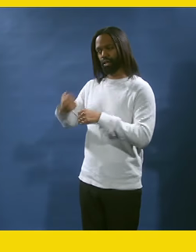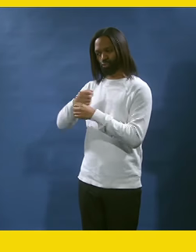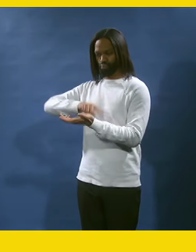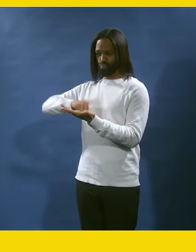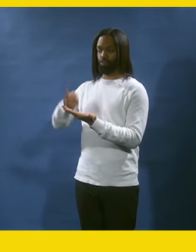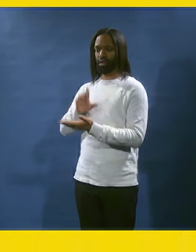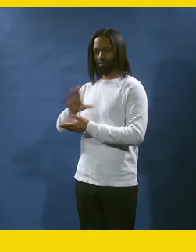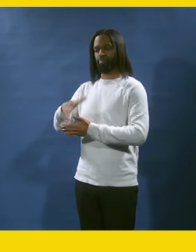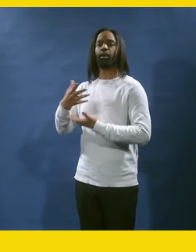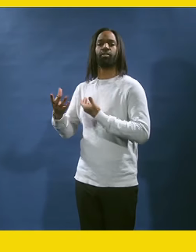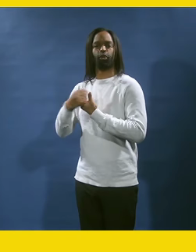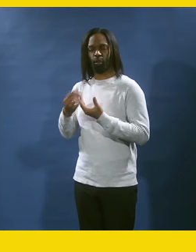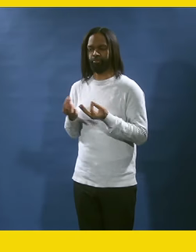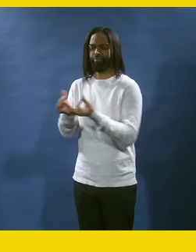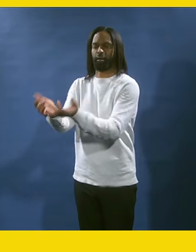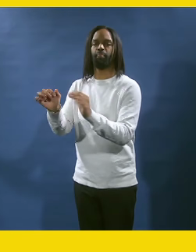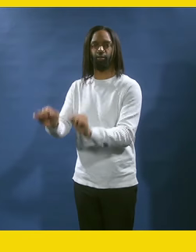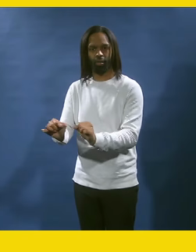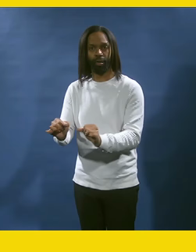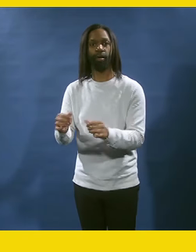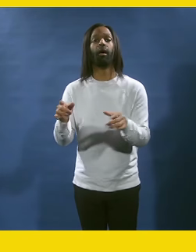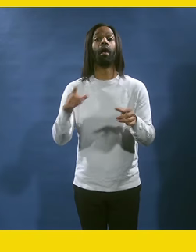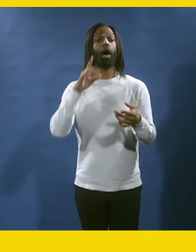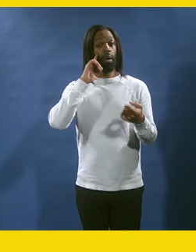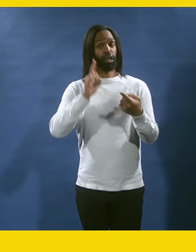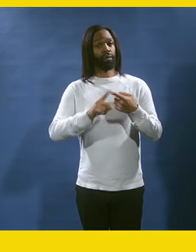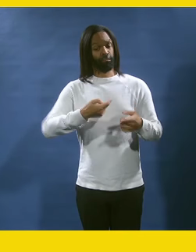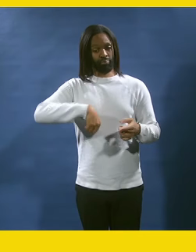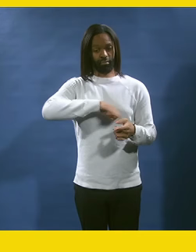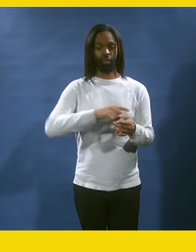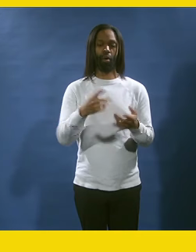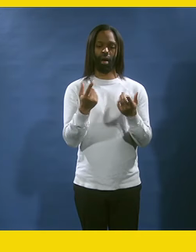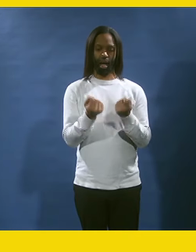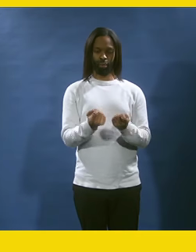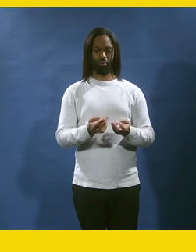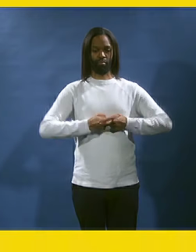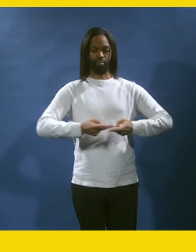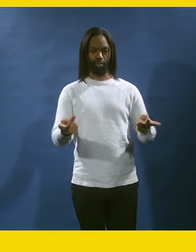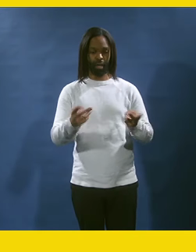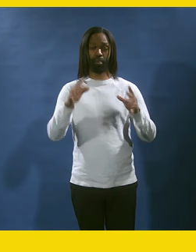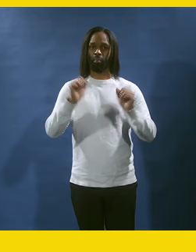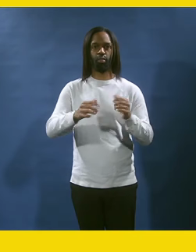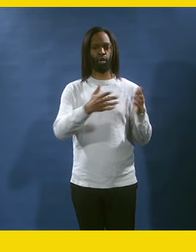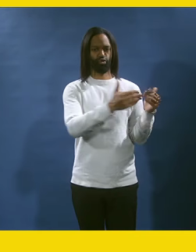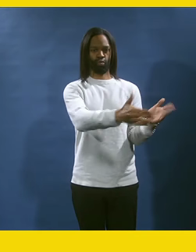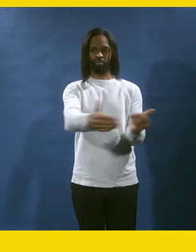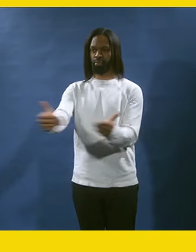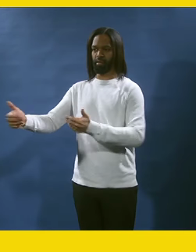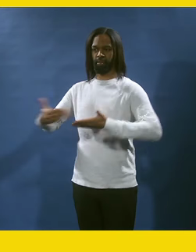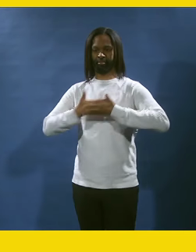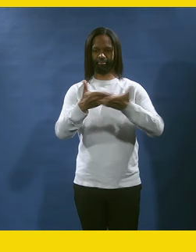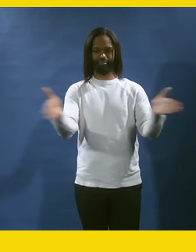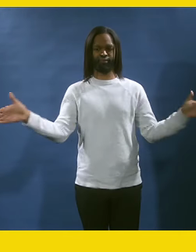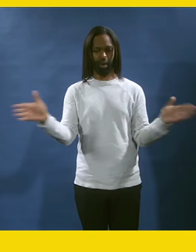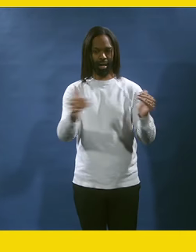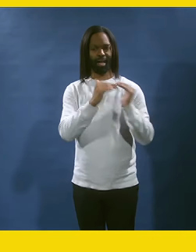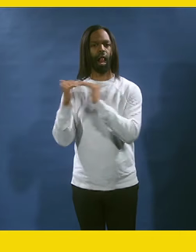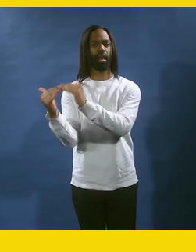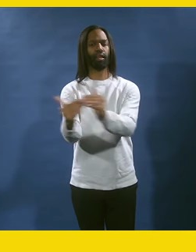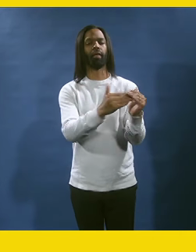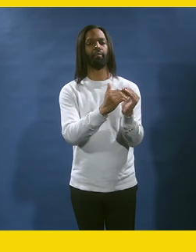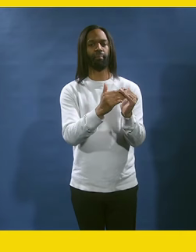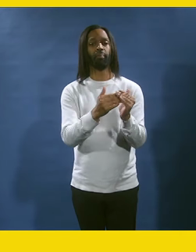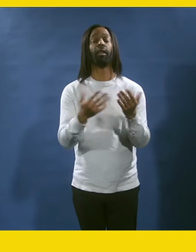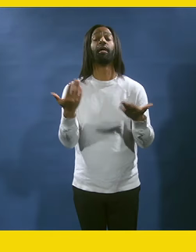ainsi à ce que l'argent public contribue directement à l'égalité dans l'ensemble des domaines. Au sein de notre